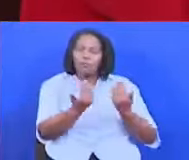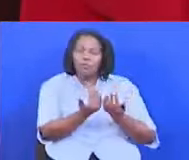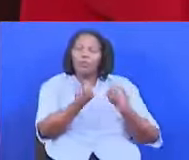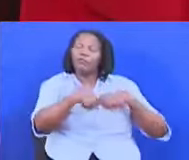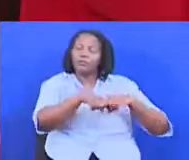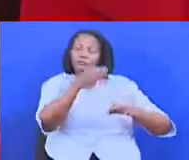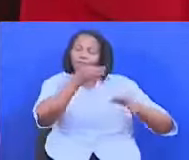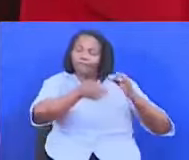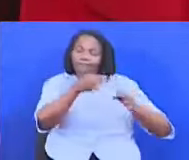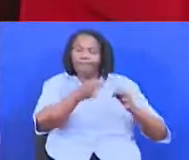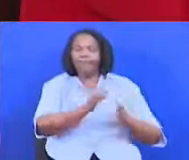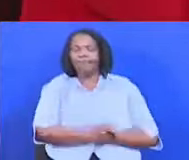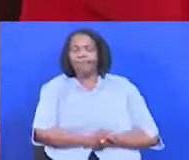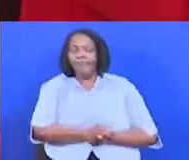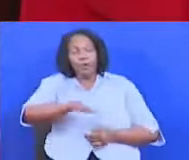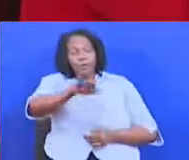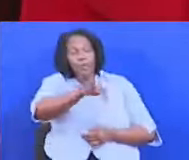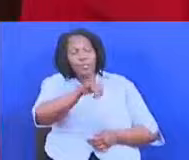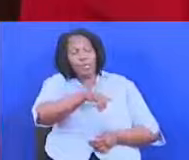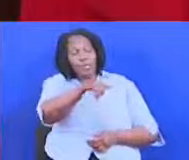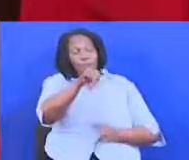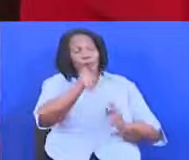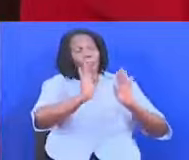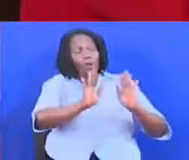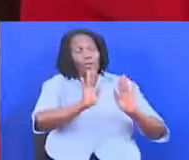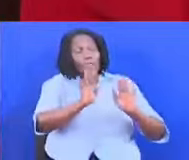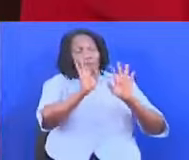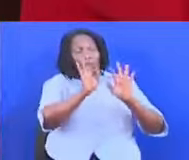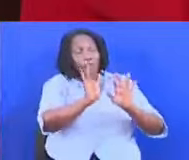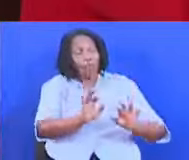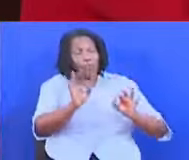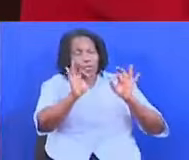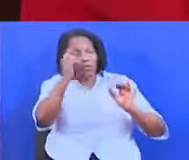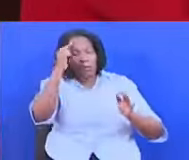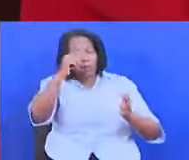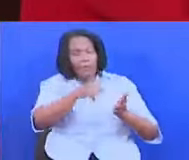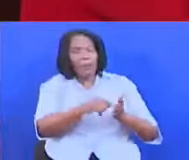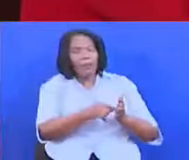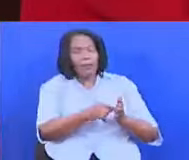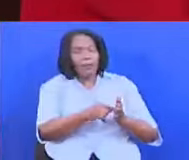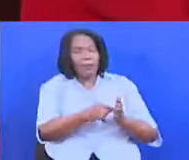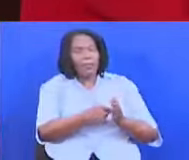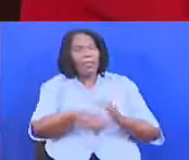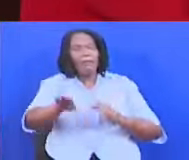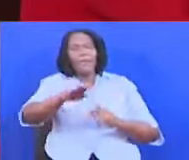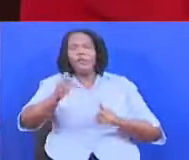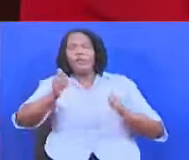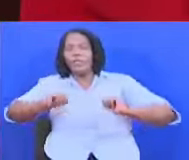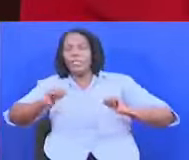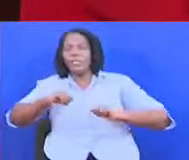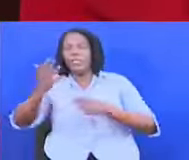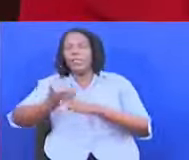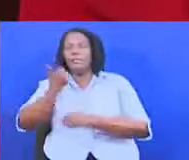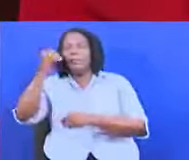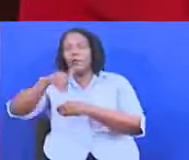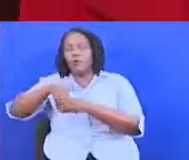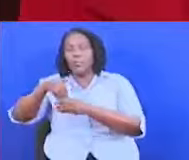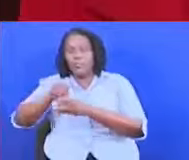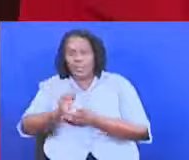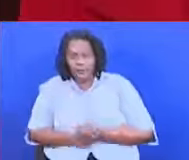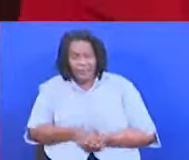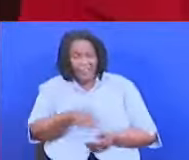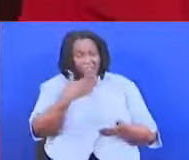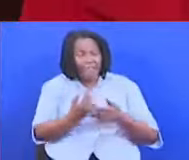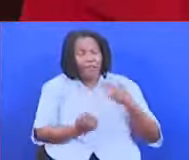tuweze kufanya kazi vizuri. Uwanja ule ukiboreshwa tayari tutafungua wigo na maeneo mengine ya utalii. Ukiangalia kutoka Mwanza